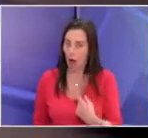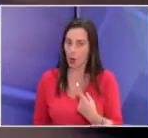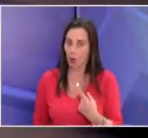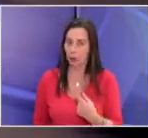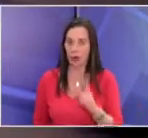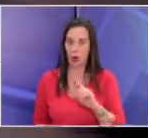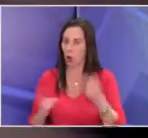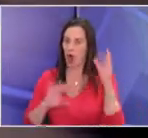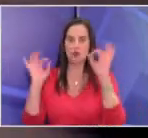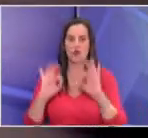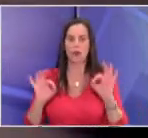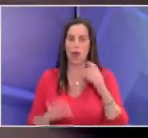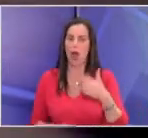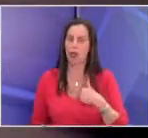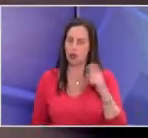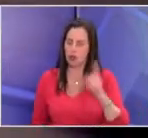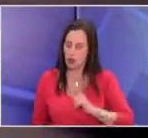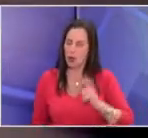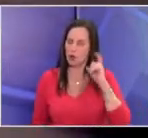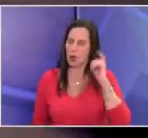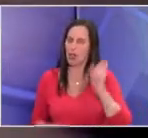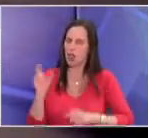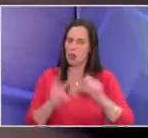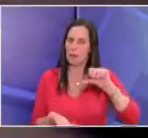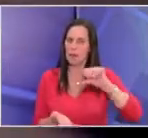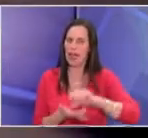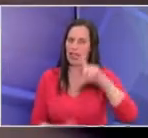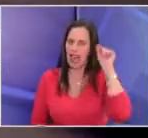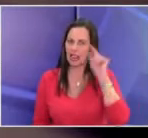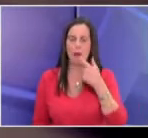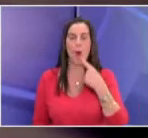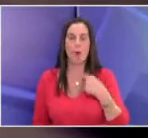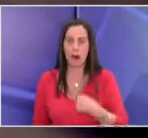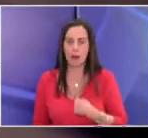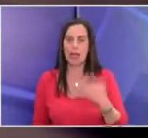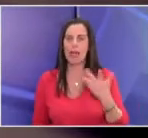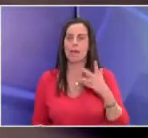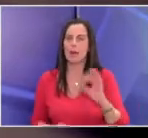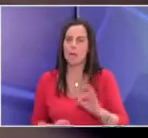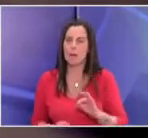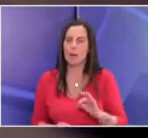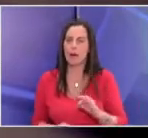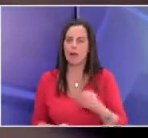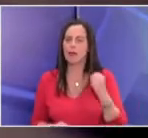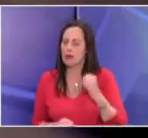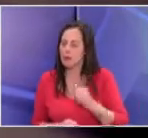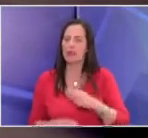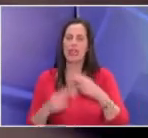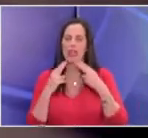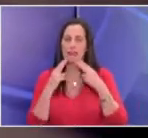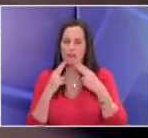ועדת חקירה, נדבר. כרגע לא... יודע שזה לא יקרה. בבקשה. אז פה אנחנו כבר בבעיה. יודע שזה לא יקרה. אז זה צריך? אז על זה צריך